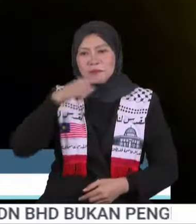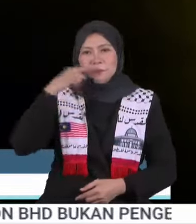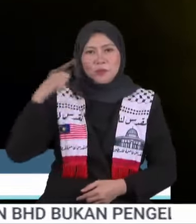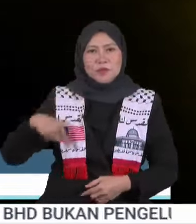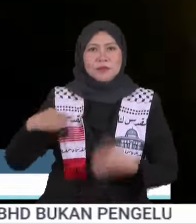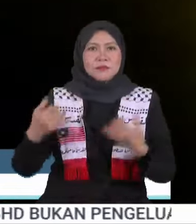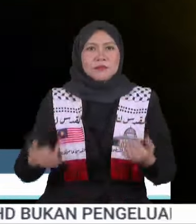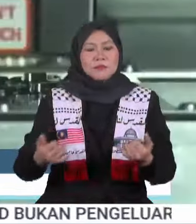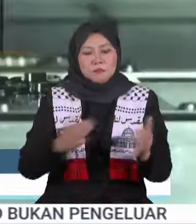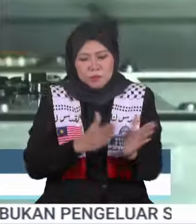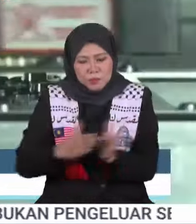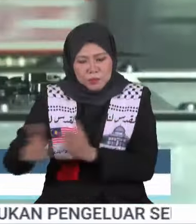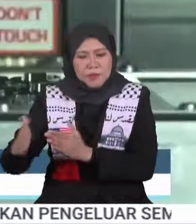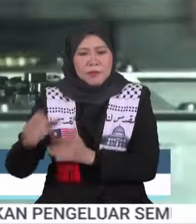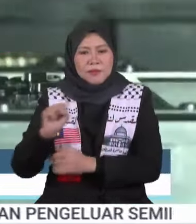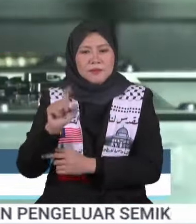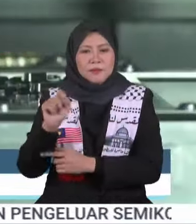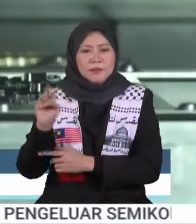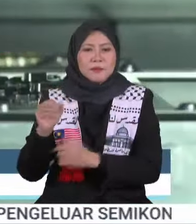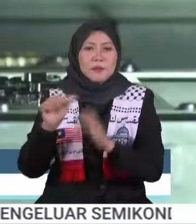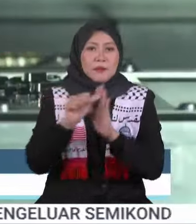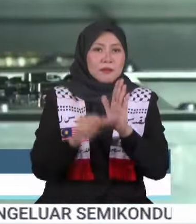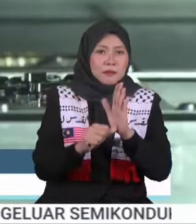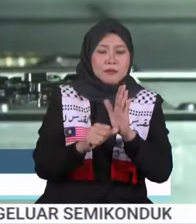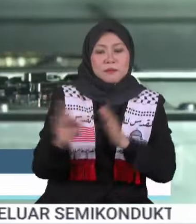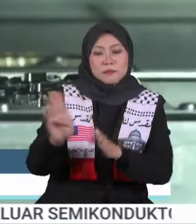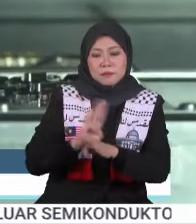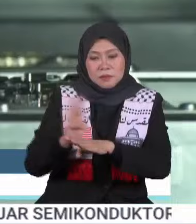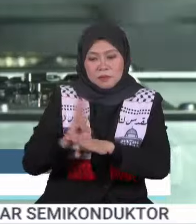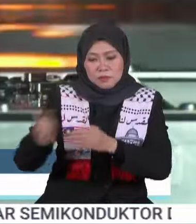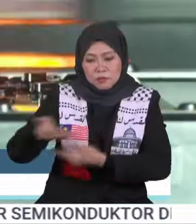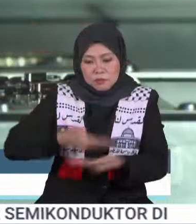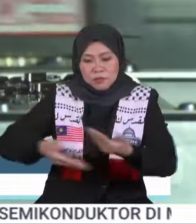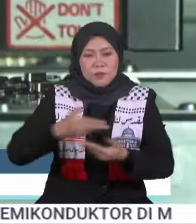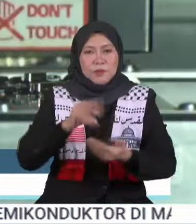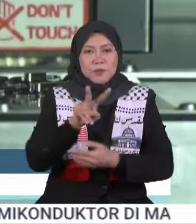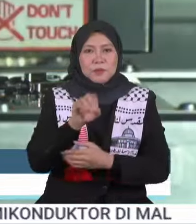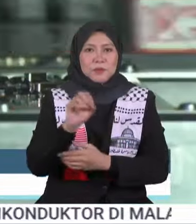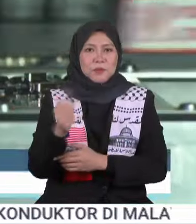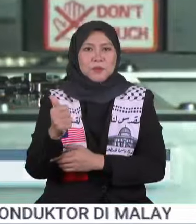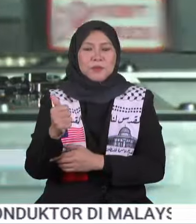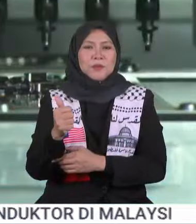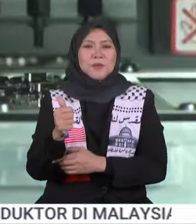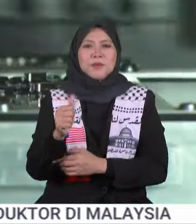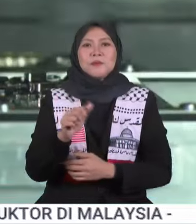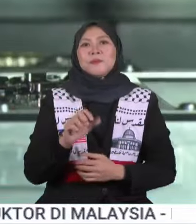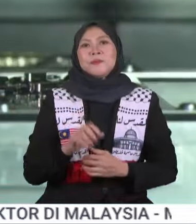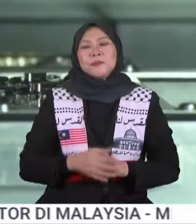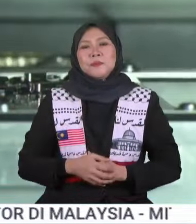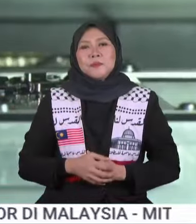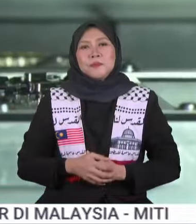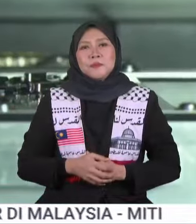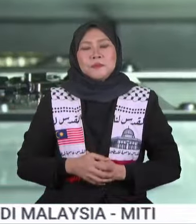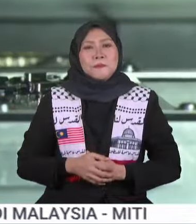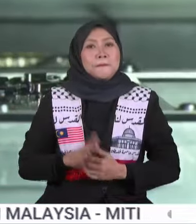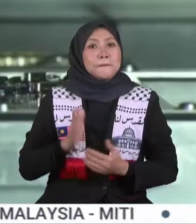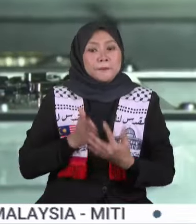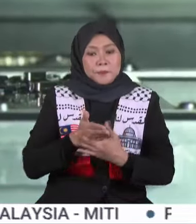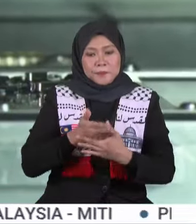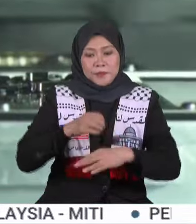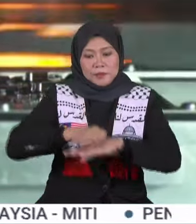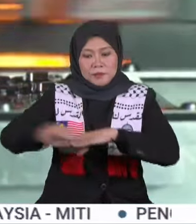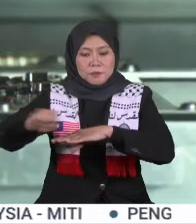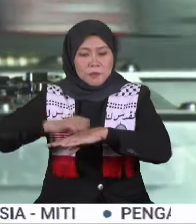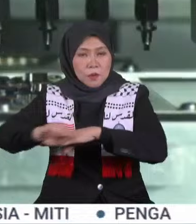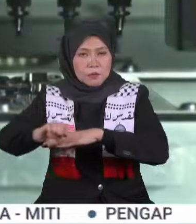pengurusan perdagangan strategik STM melalui Akta Perdagangan Strategik 2010, STA 2010. Ia mengawal selia